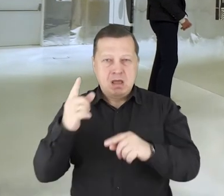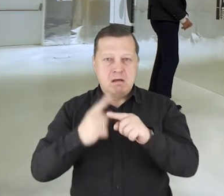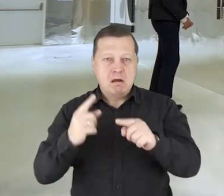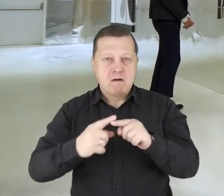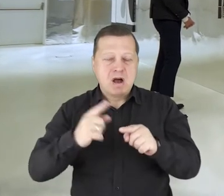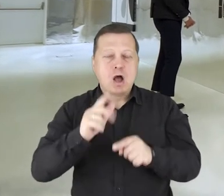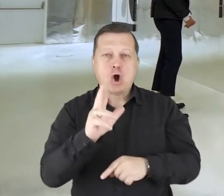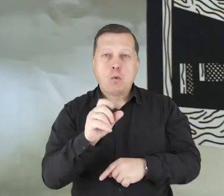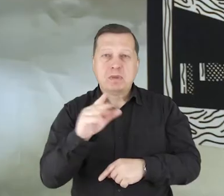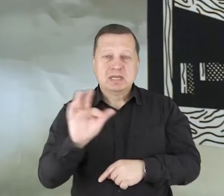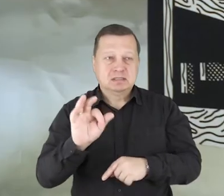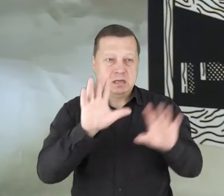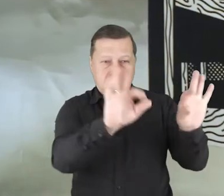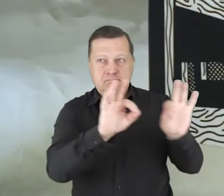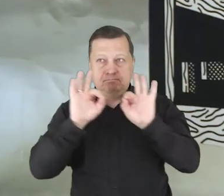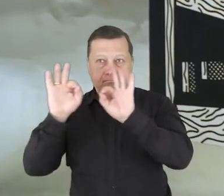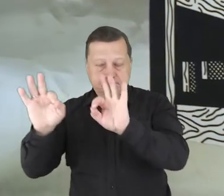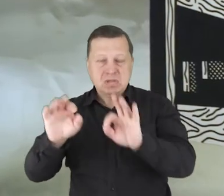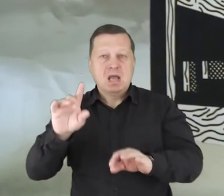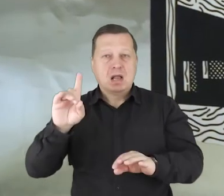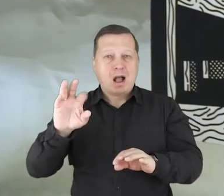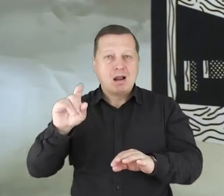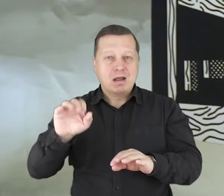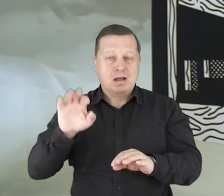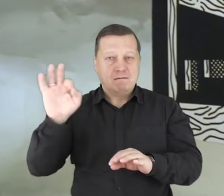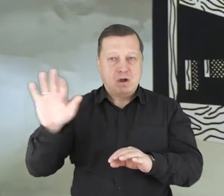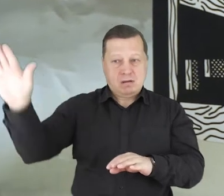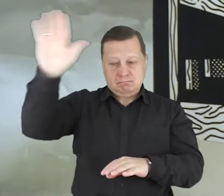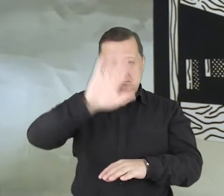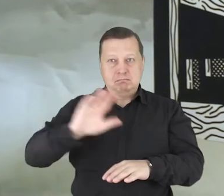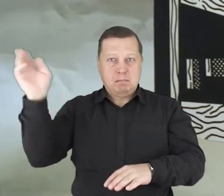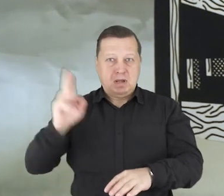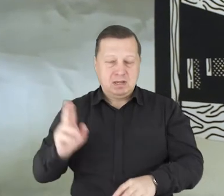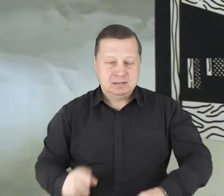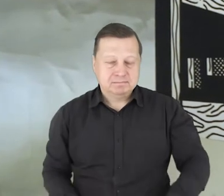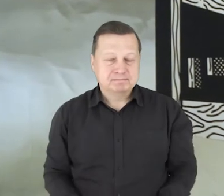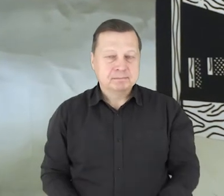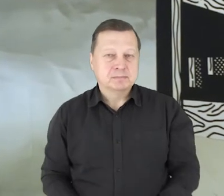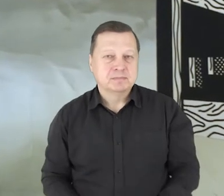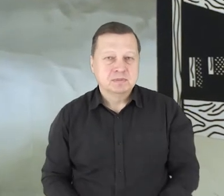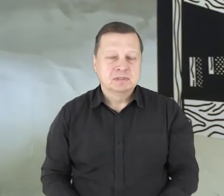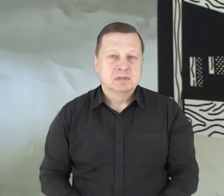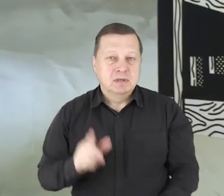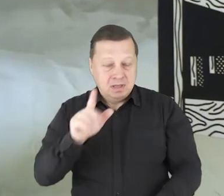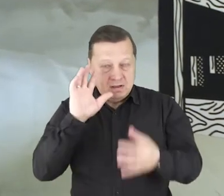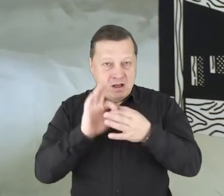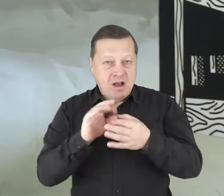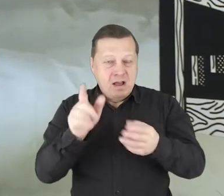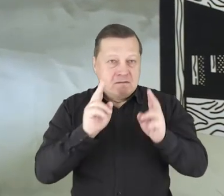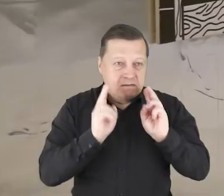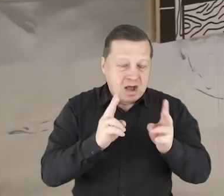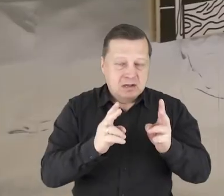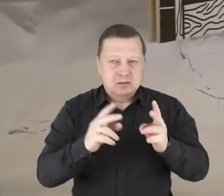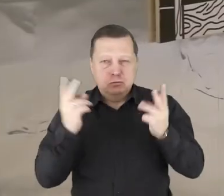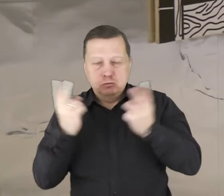fragmentu komiksu na fasadzie galerii. Wtedy taka archeologia pamięci, kojarzenie